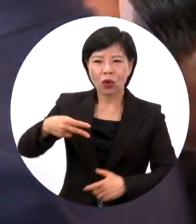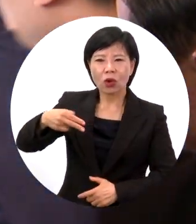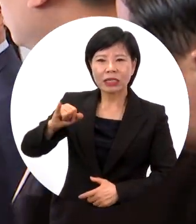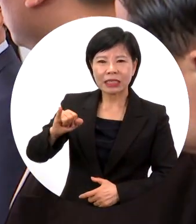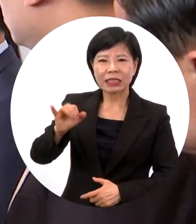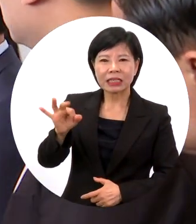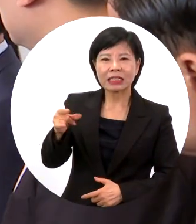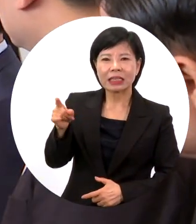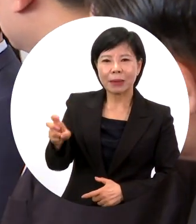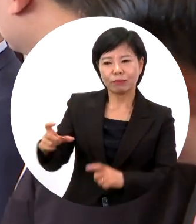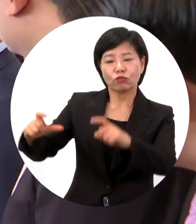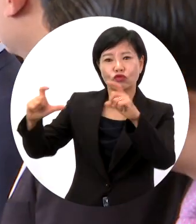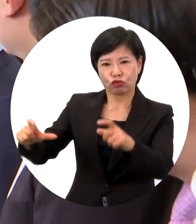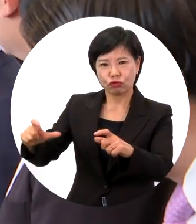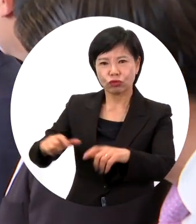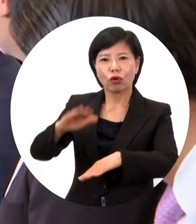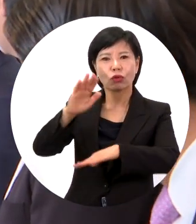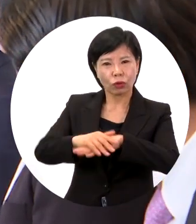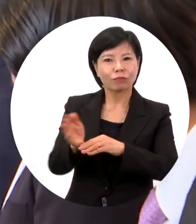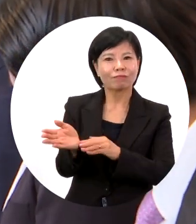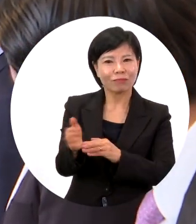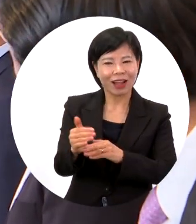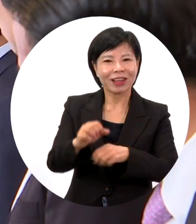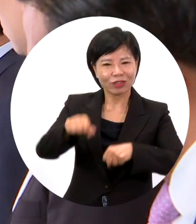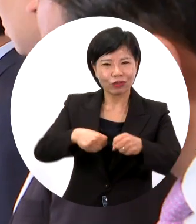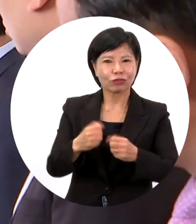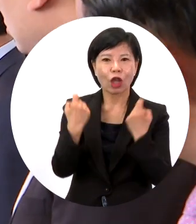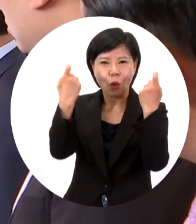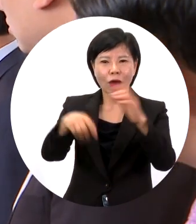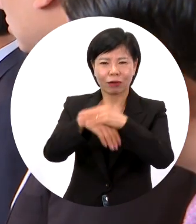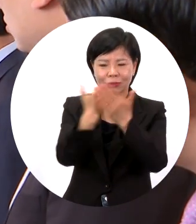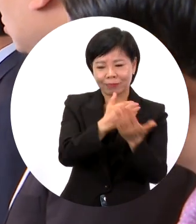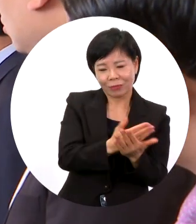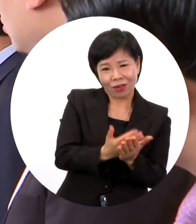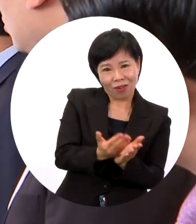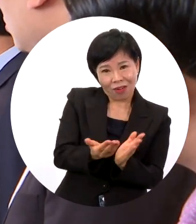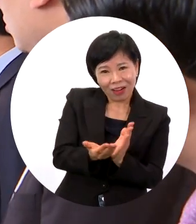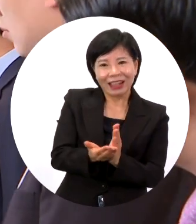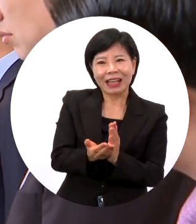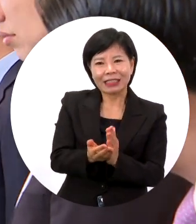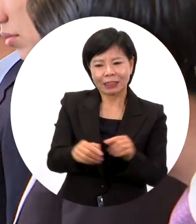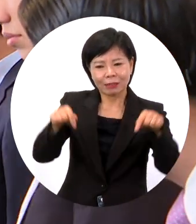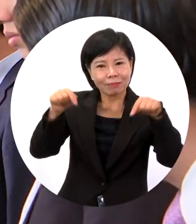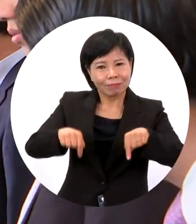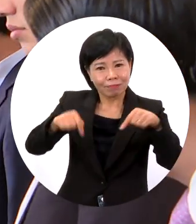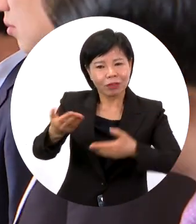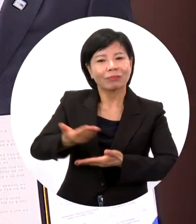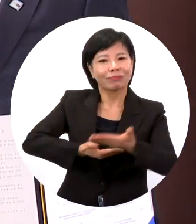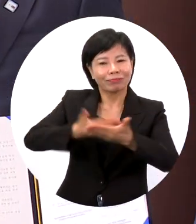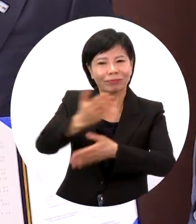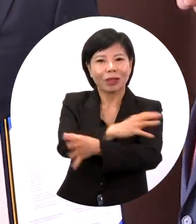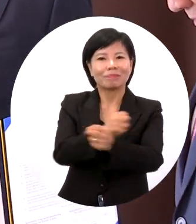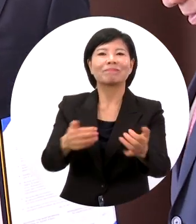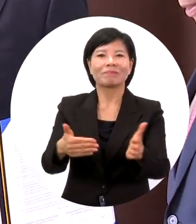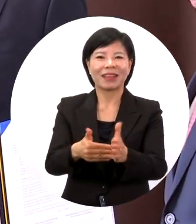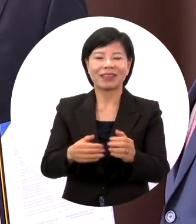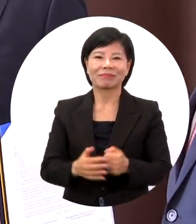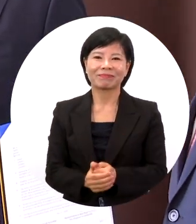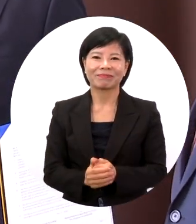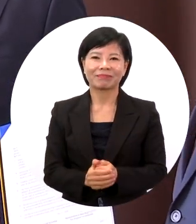간 관광 및 농수축산업, 미래신산업 분야 등 다방면에 걸친 실무교류 협약을